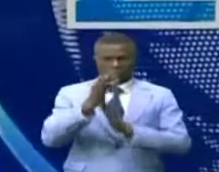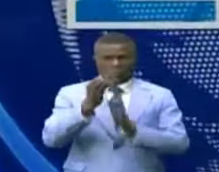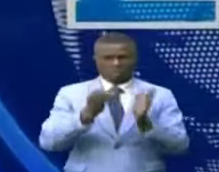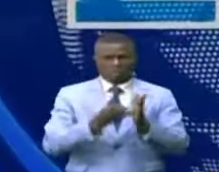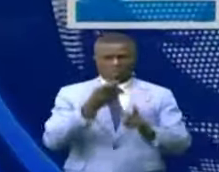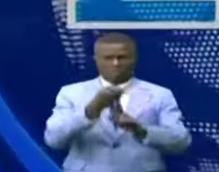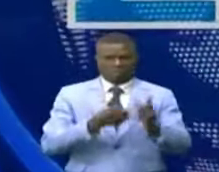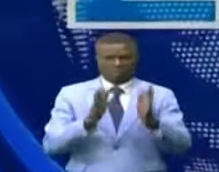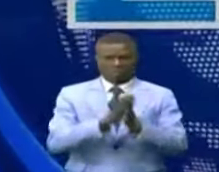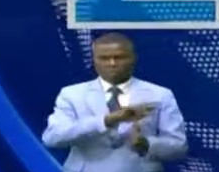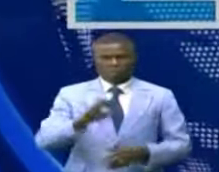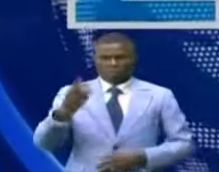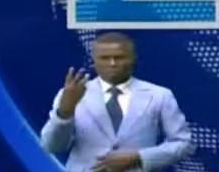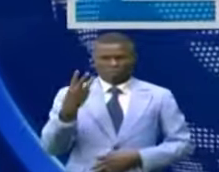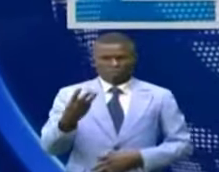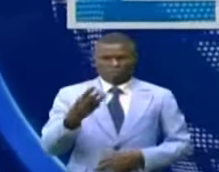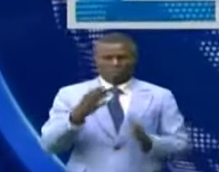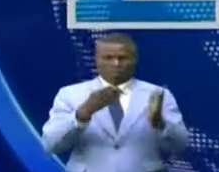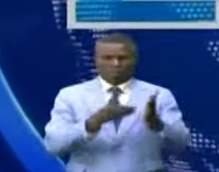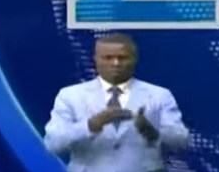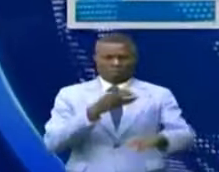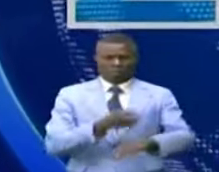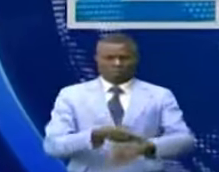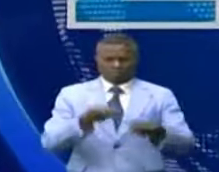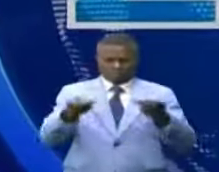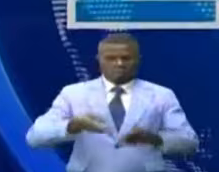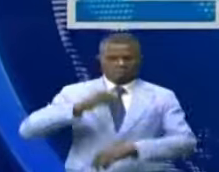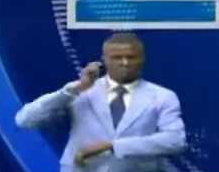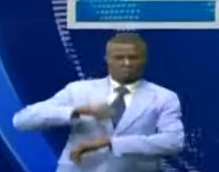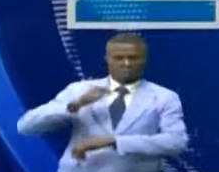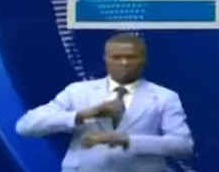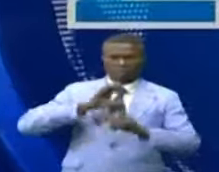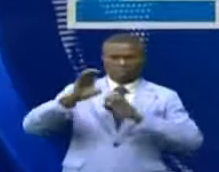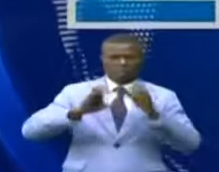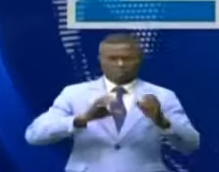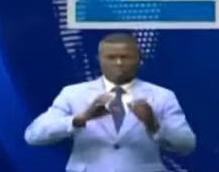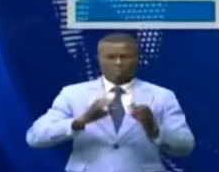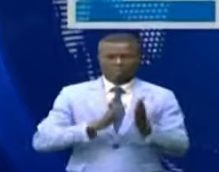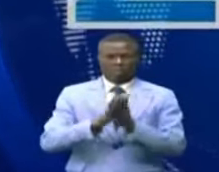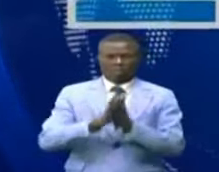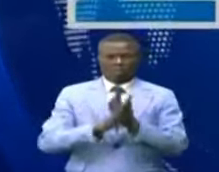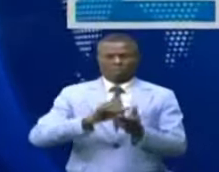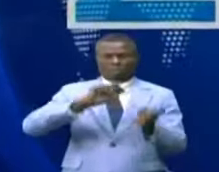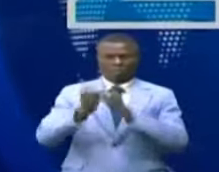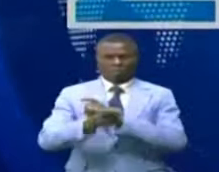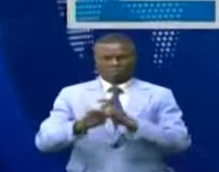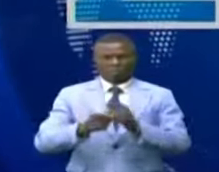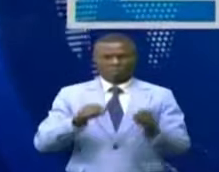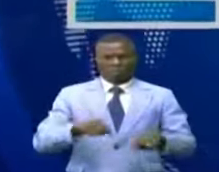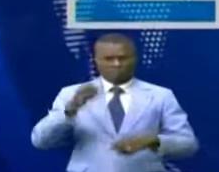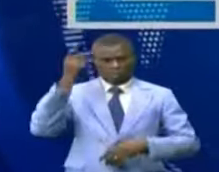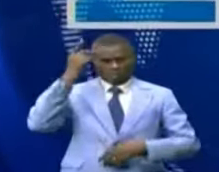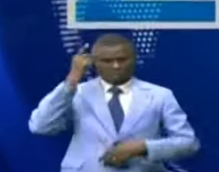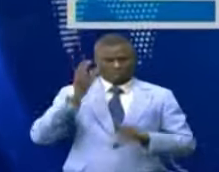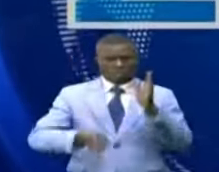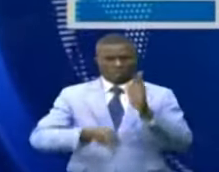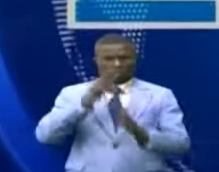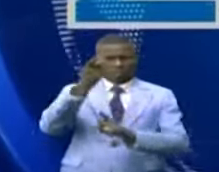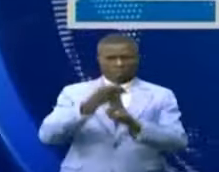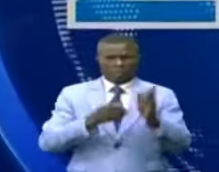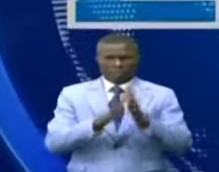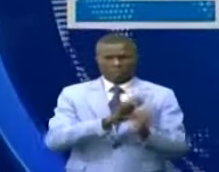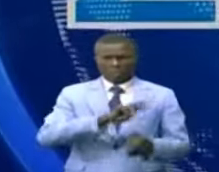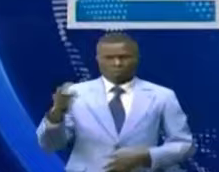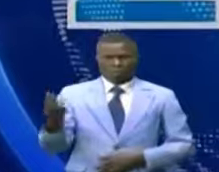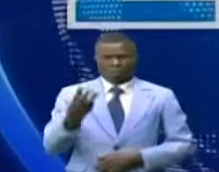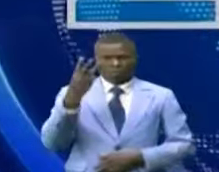17 octobre 2023 à 9h dans ses salles d'audience. Ce communiqué tient lieu de notification faite à Kinshasa le 12